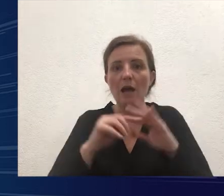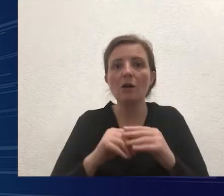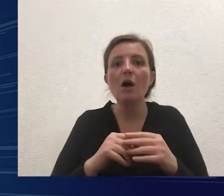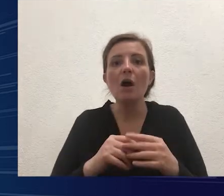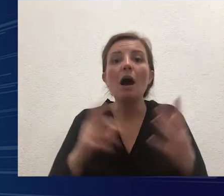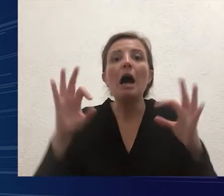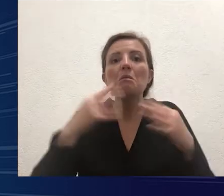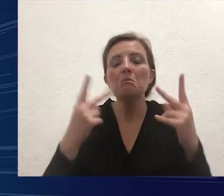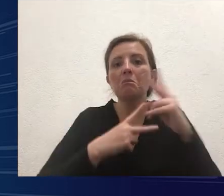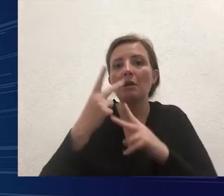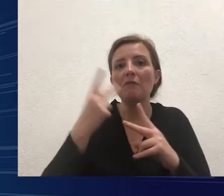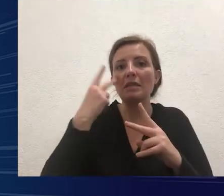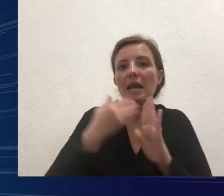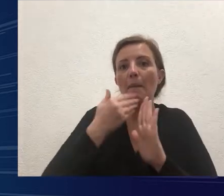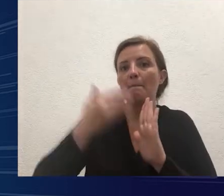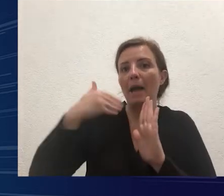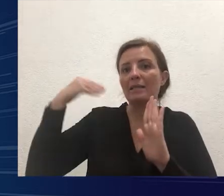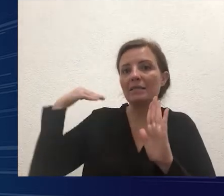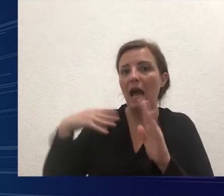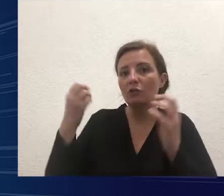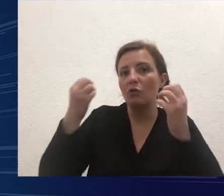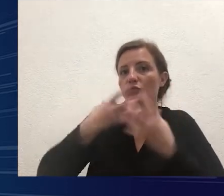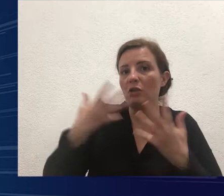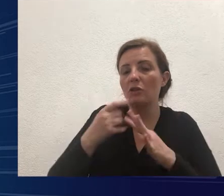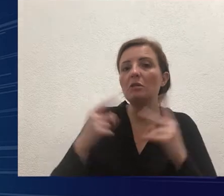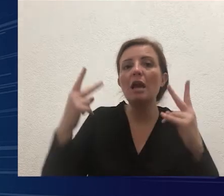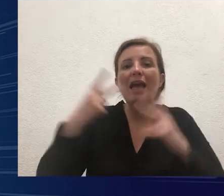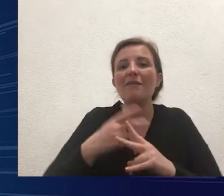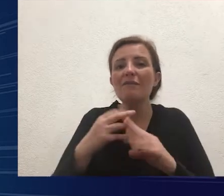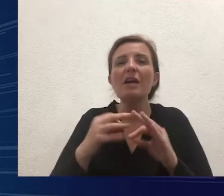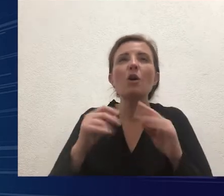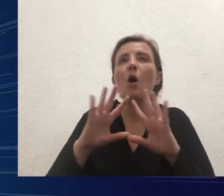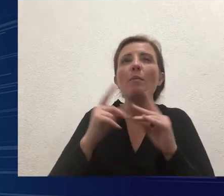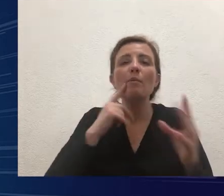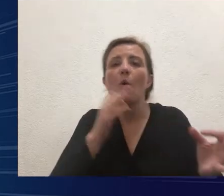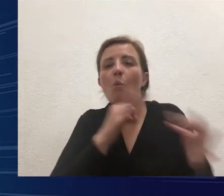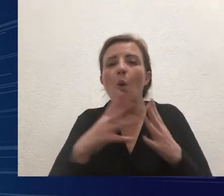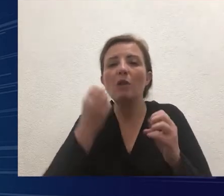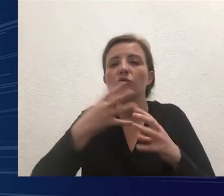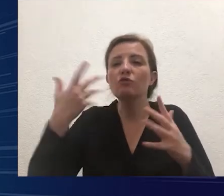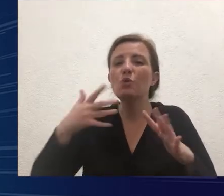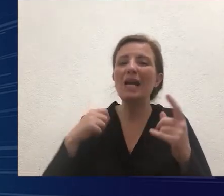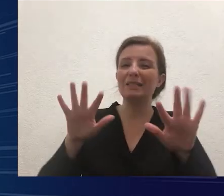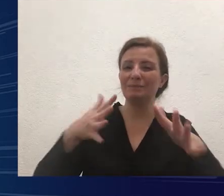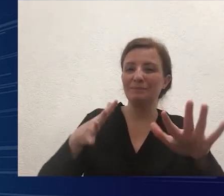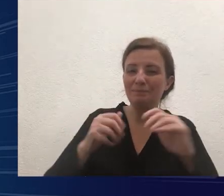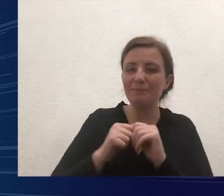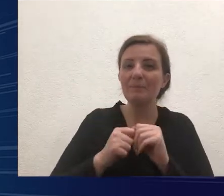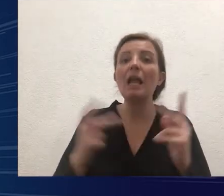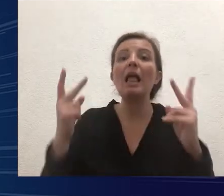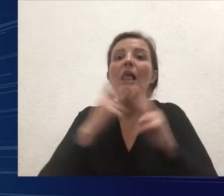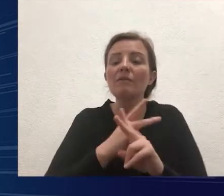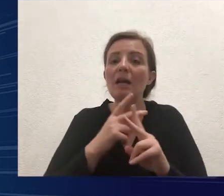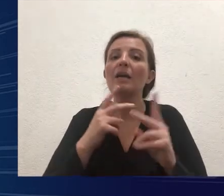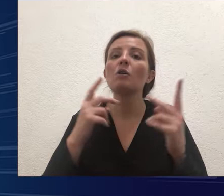se pregressi precedenti storici in realtà non siano pienamente sovrapponibili a quello che stiamo vivendo